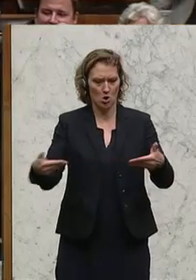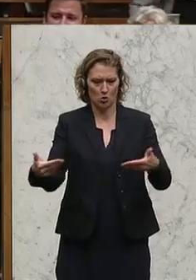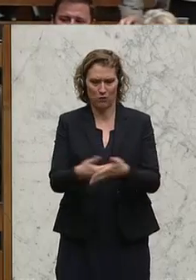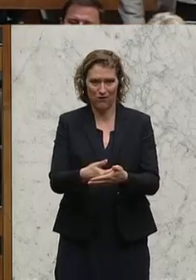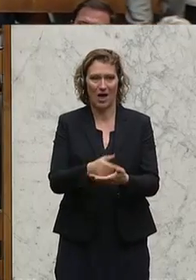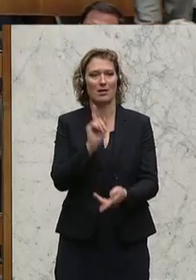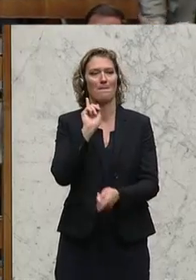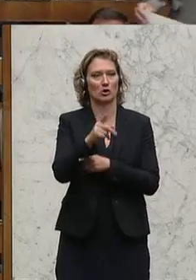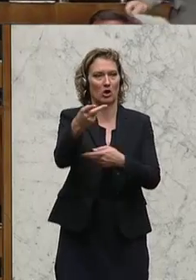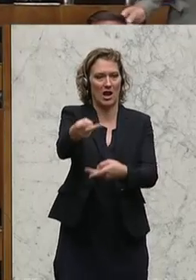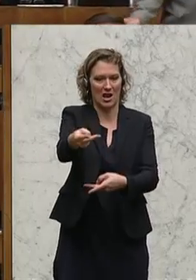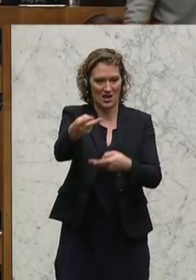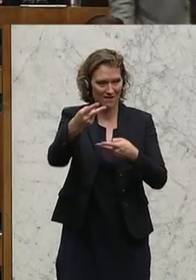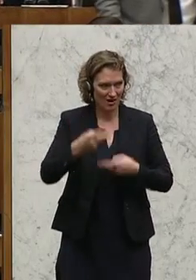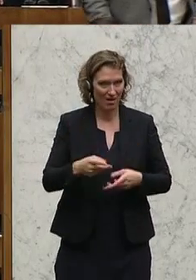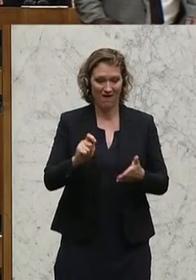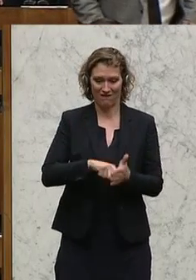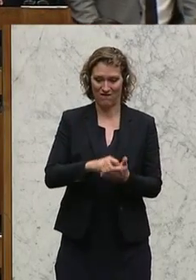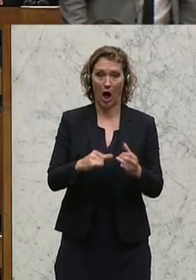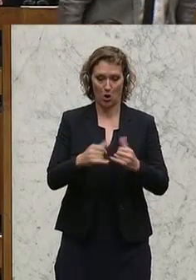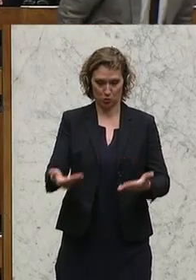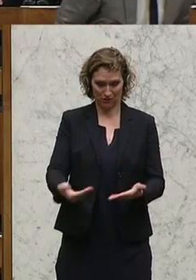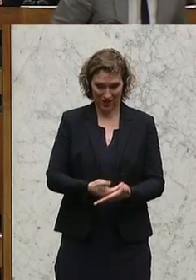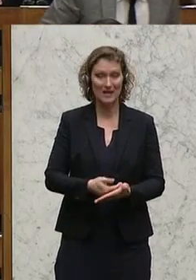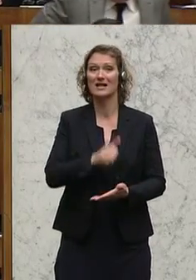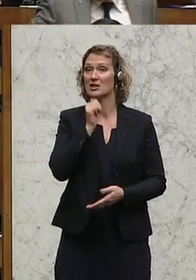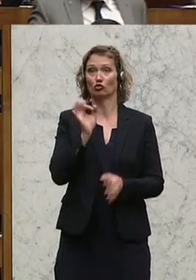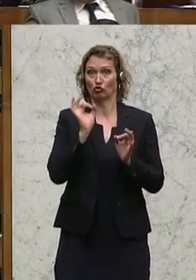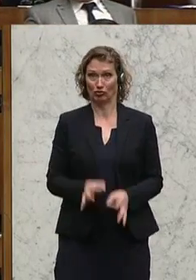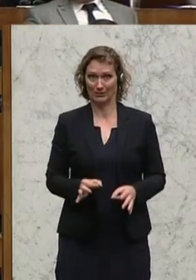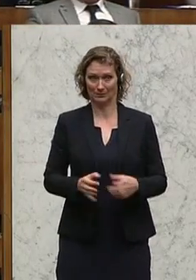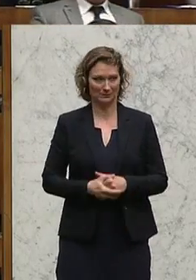kommen lassen und dann stimmen die Wahlkuverts nicht.